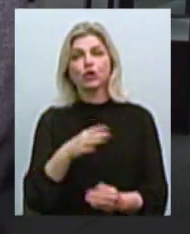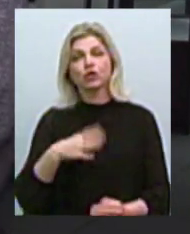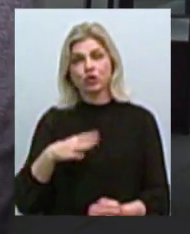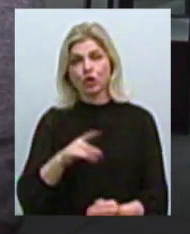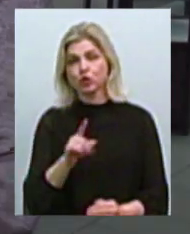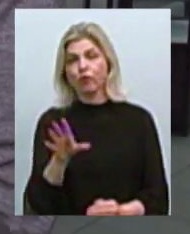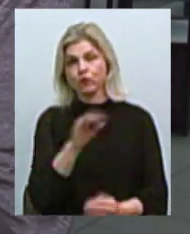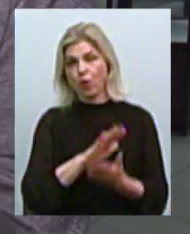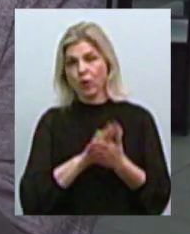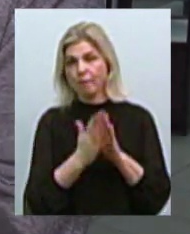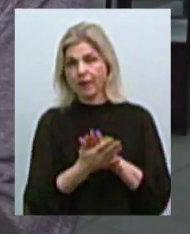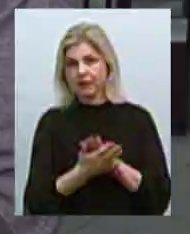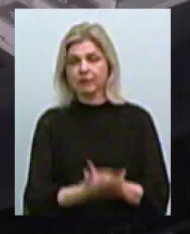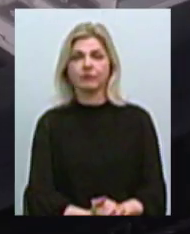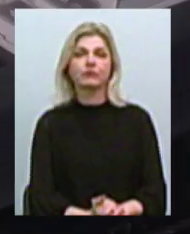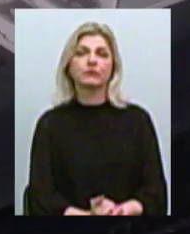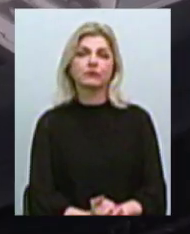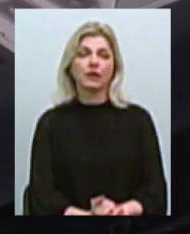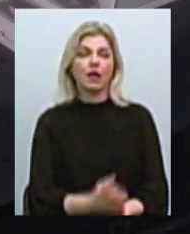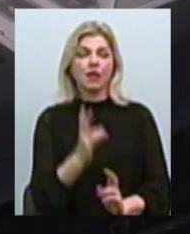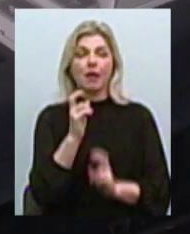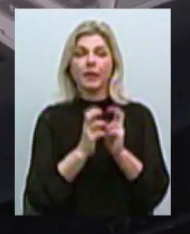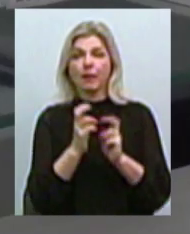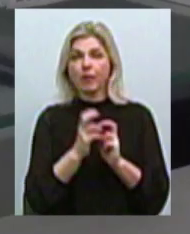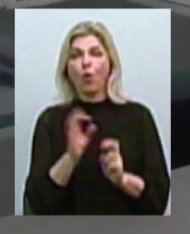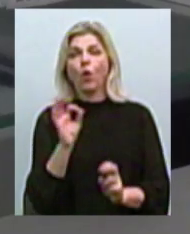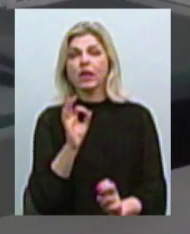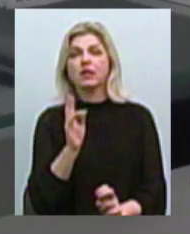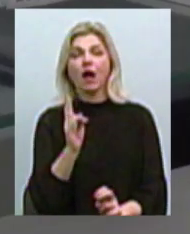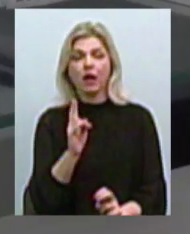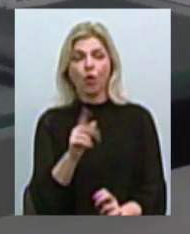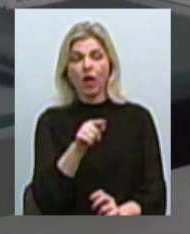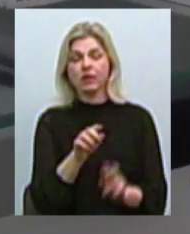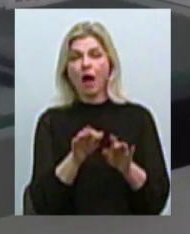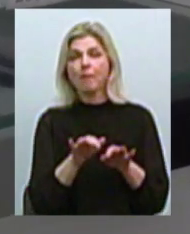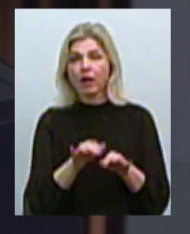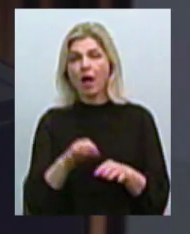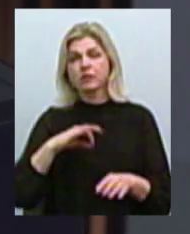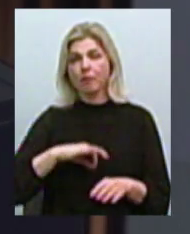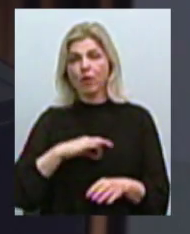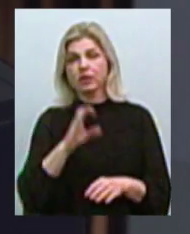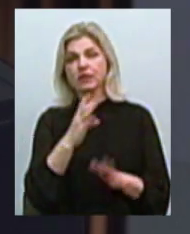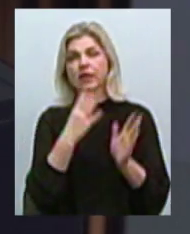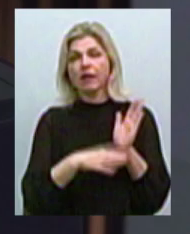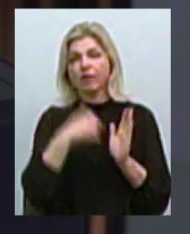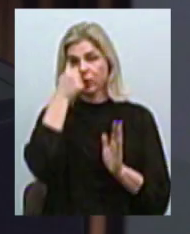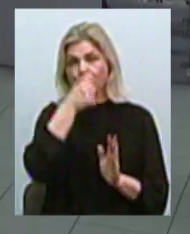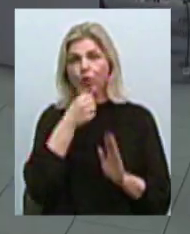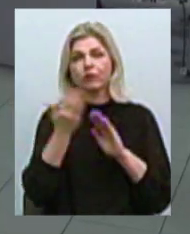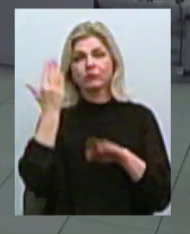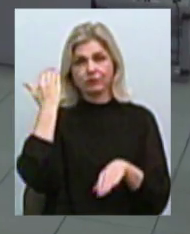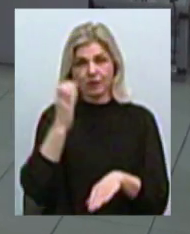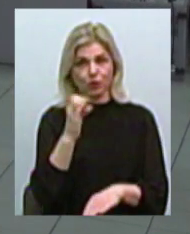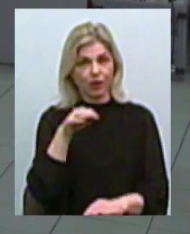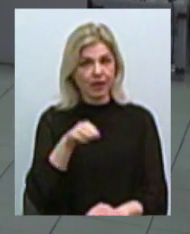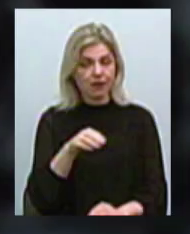все це відміниться. На підприємстві Олександра Каленюка касовим апаратом користуються з 90-х років минулого століття.